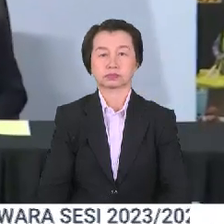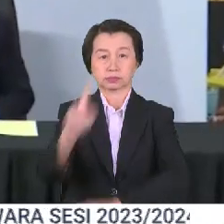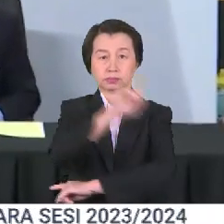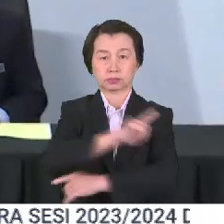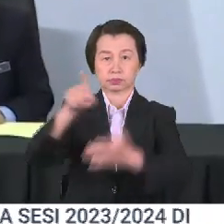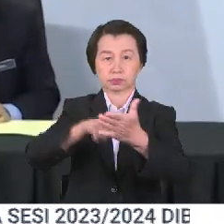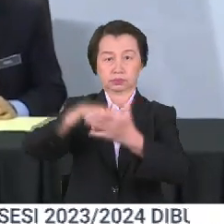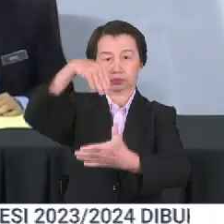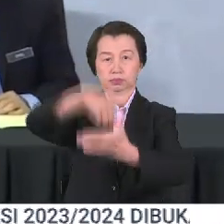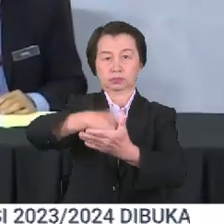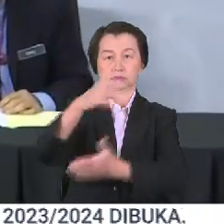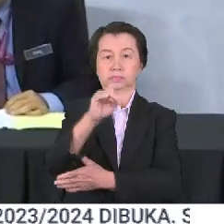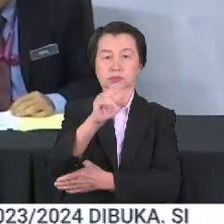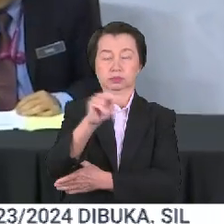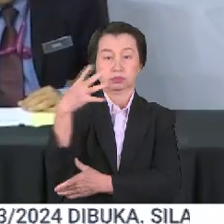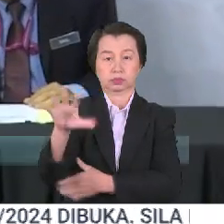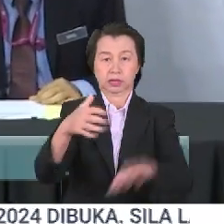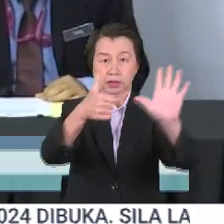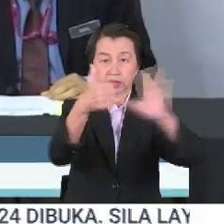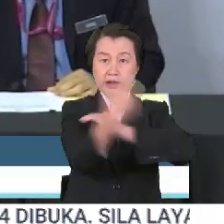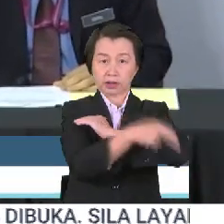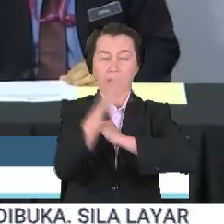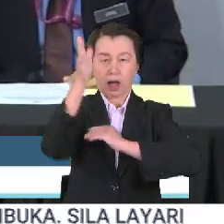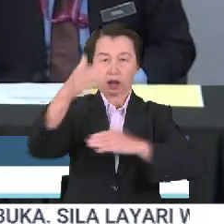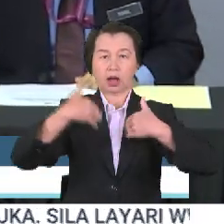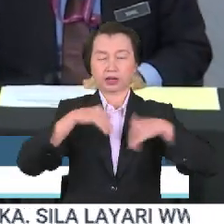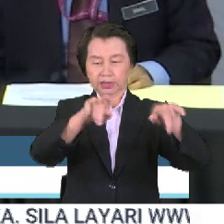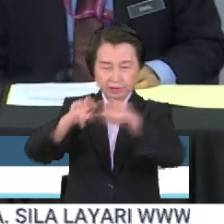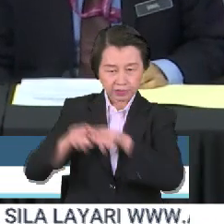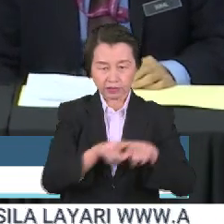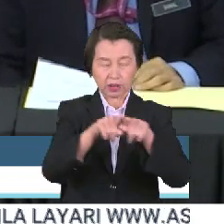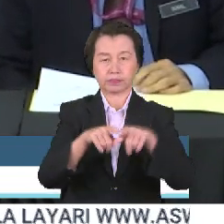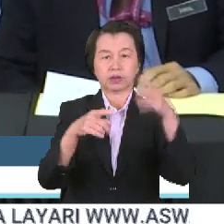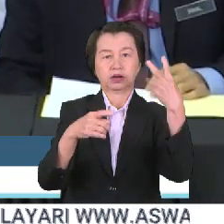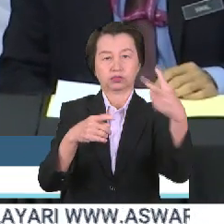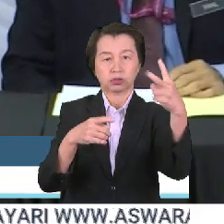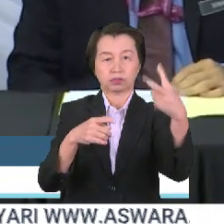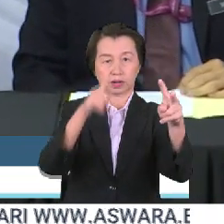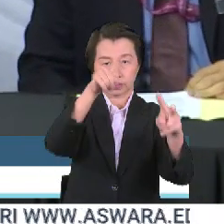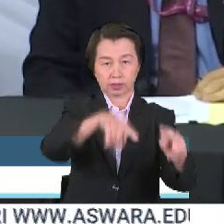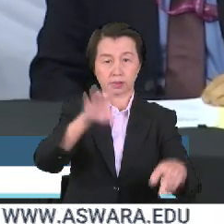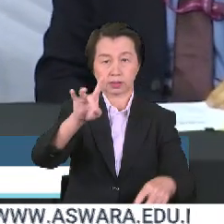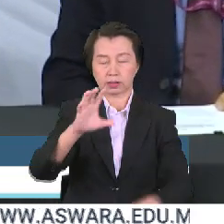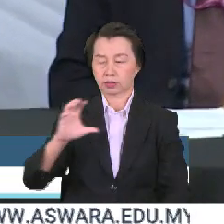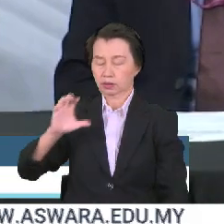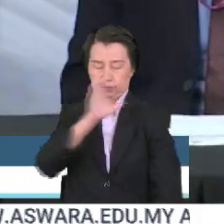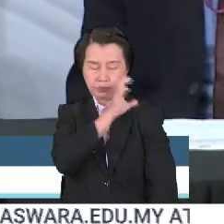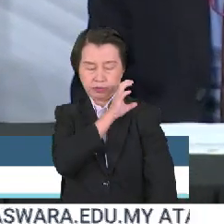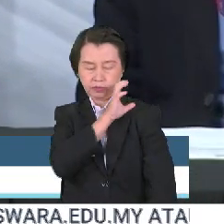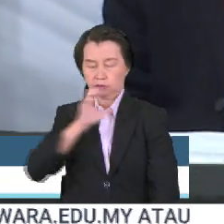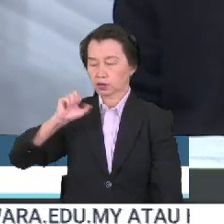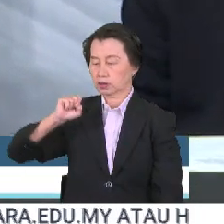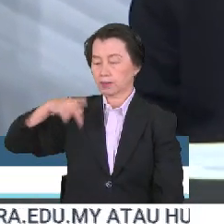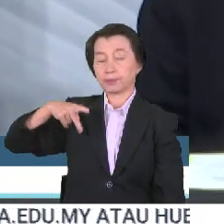Hari mengundi PRU DUN ke-15 di 6 negeri akan berlangsung serentak pada 12 Ogos ini. Pengerusi Suruhanjaya Pilihan Raya, Tan Sri